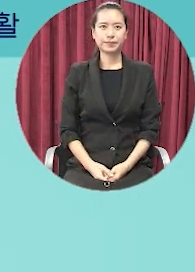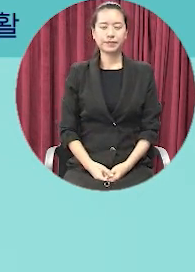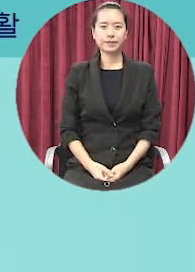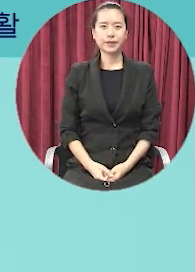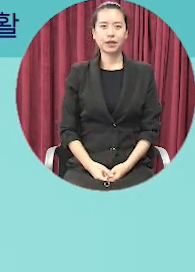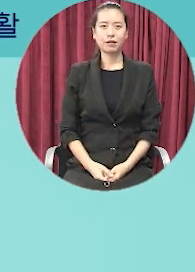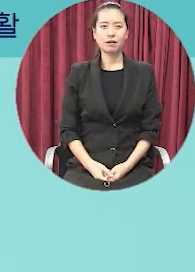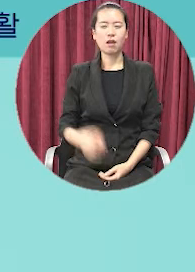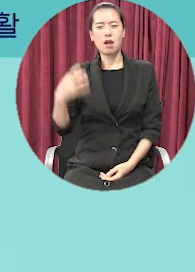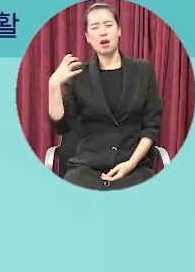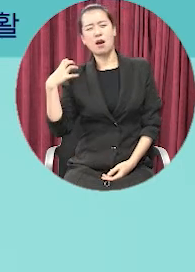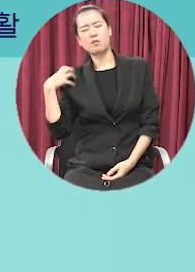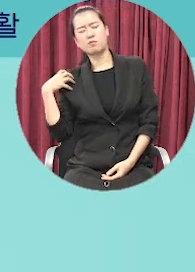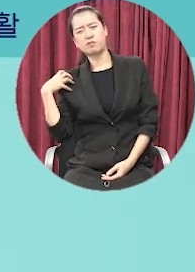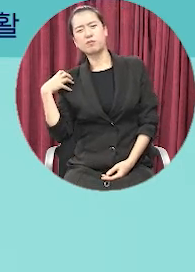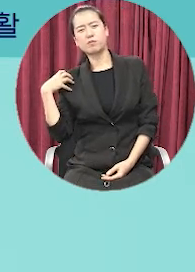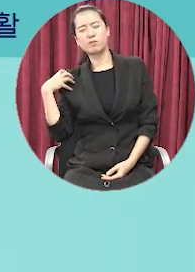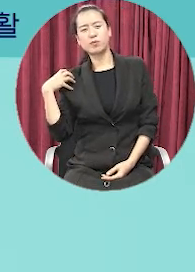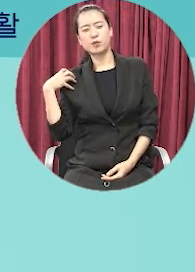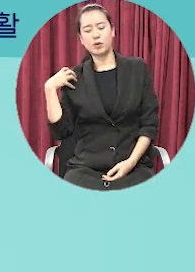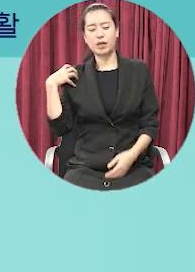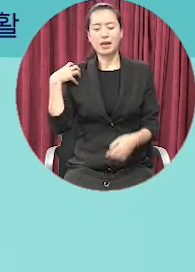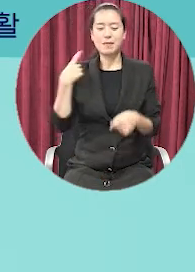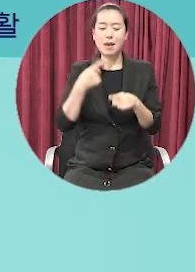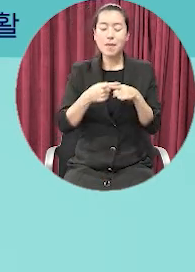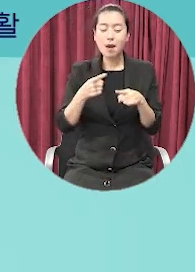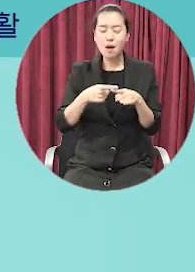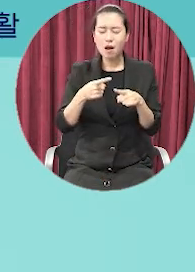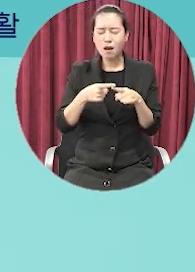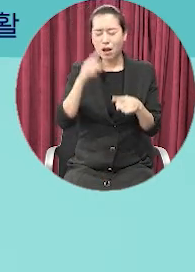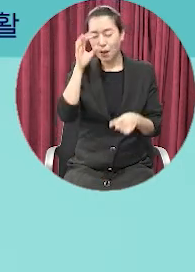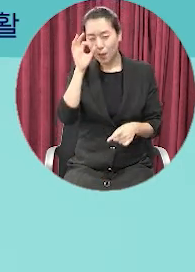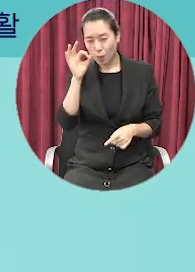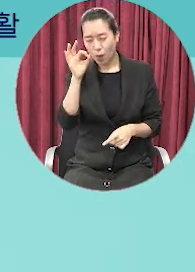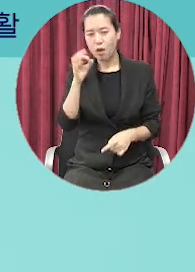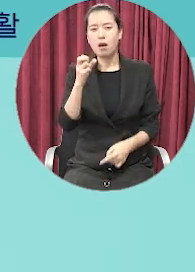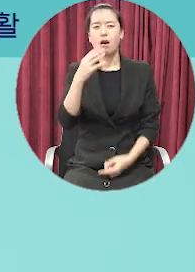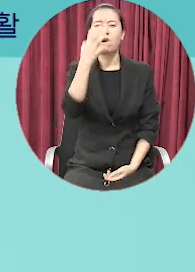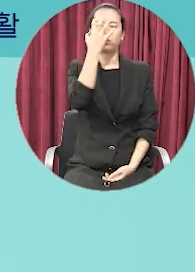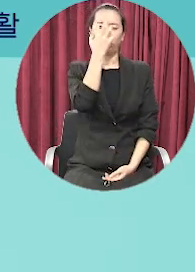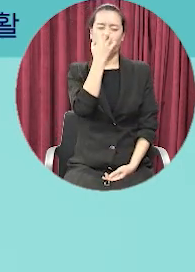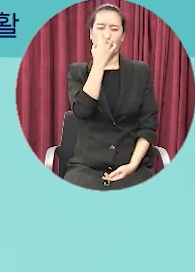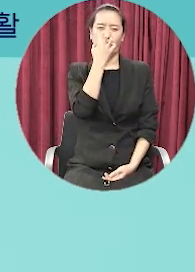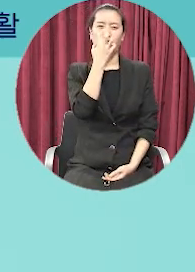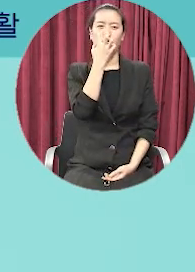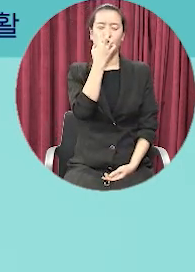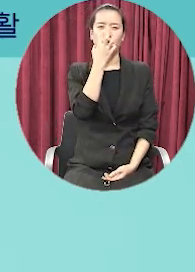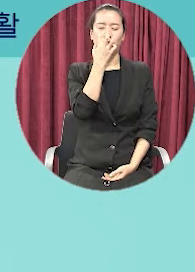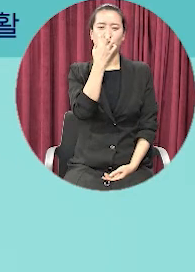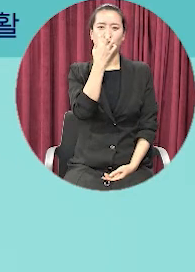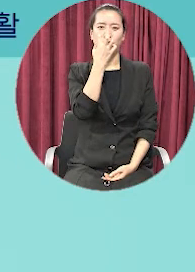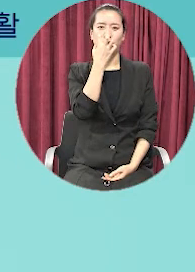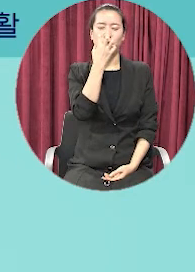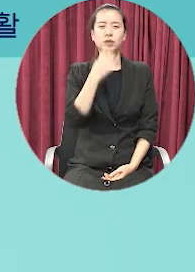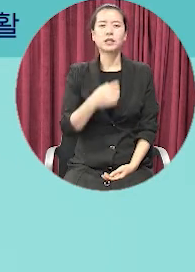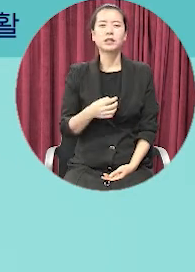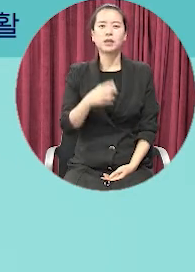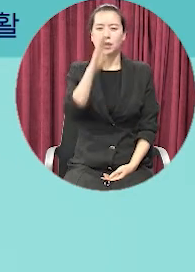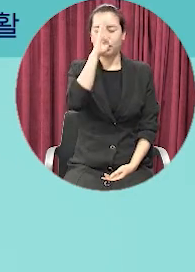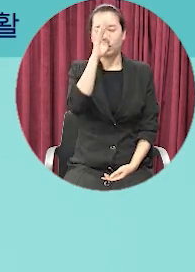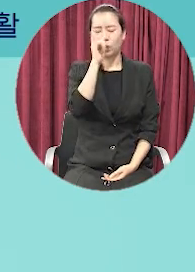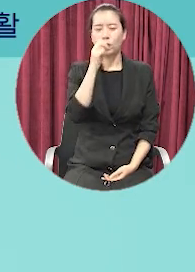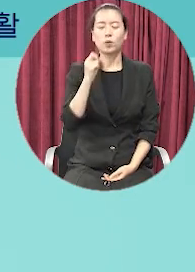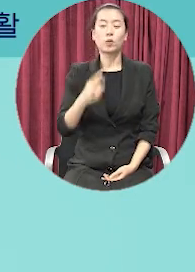부양 부담에 대한 평가를 시행을 했고, 우울증 정도, 그리고 또